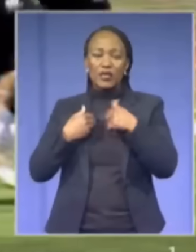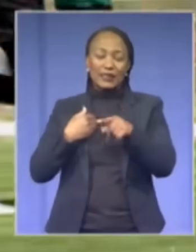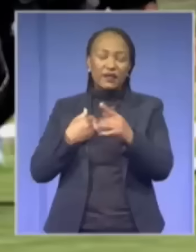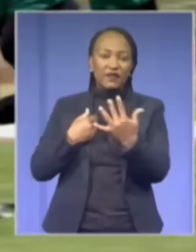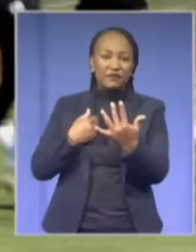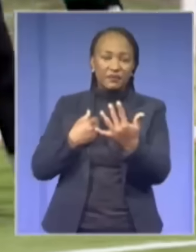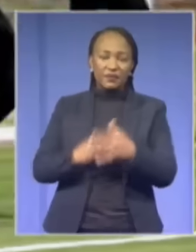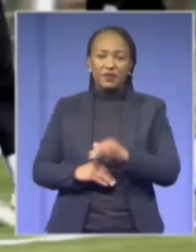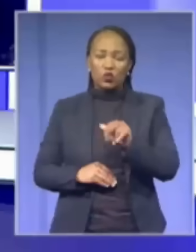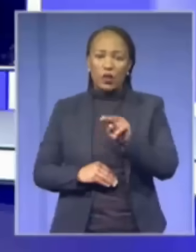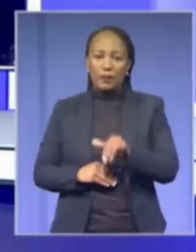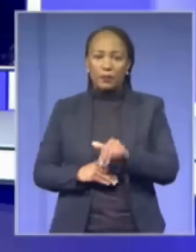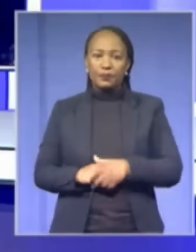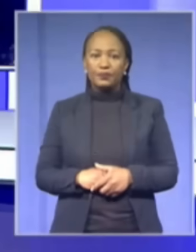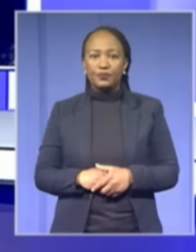Mosegamane.